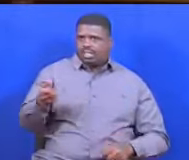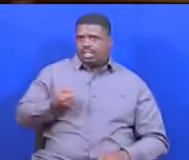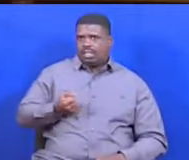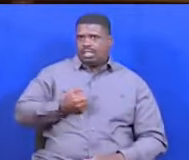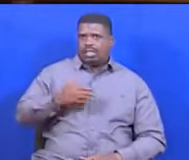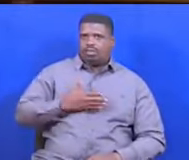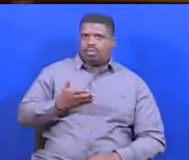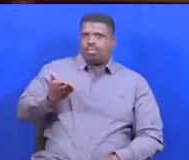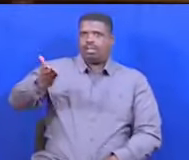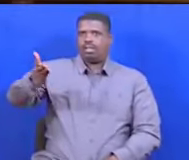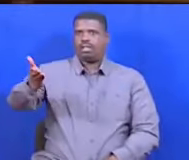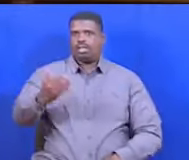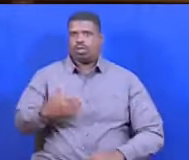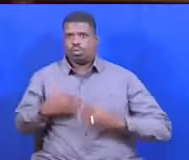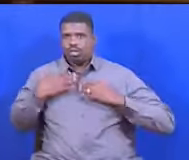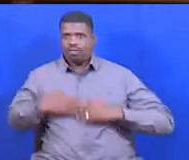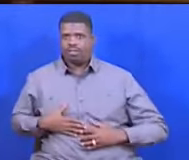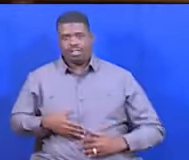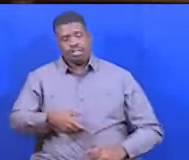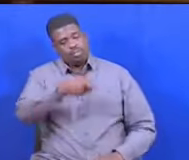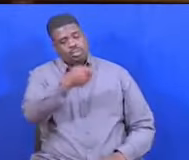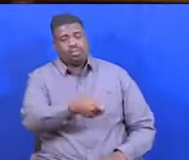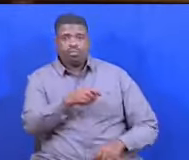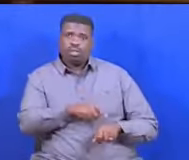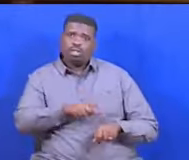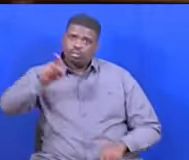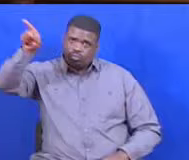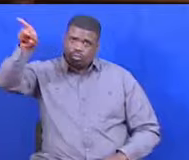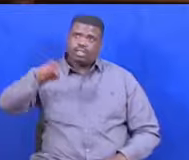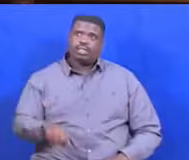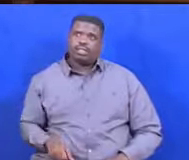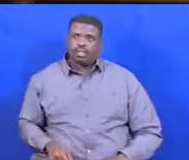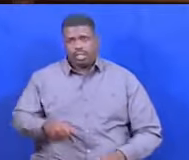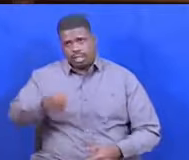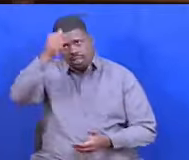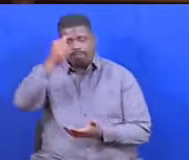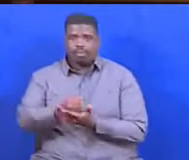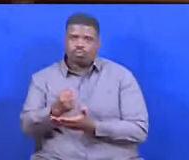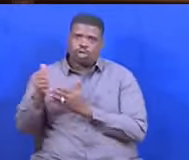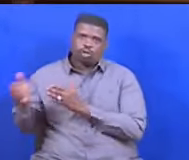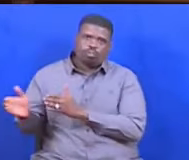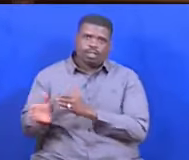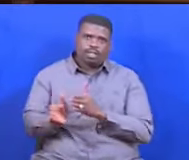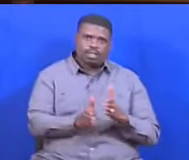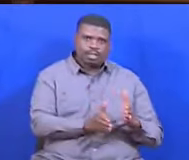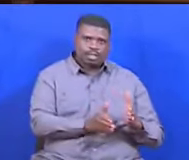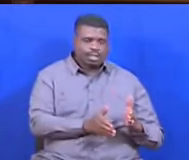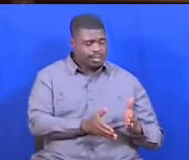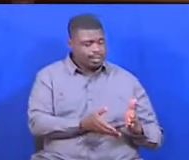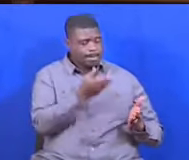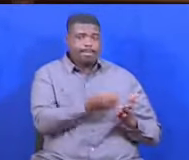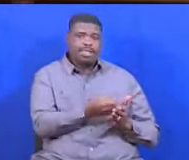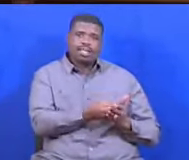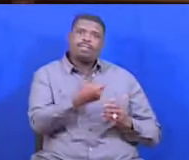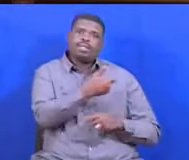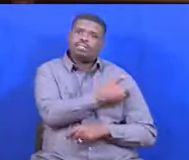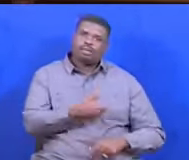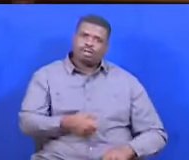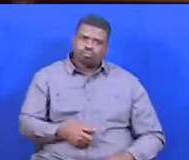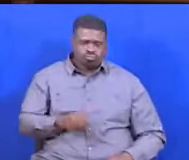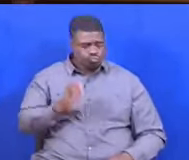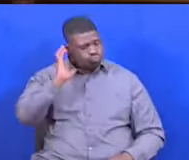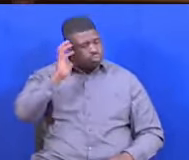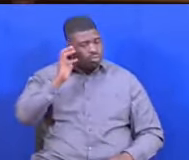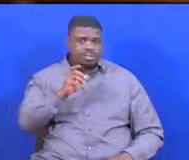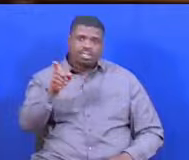hapa wa afya lazima ni msifu, wakati ule ameamua kupanga bei za matibabu. Ukienda